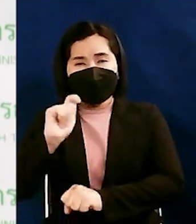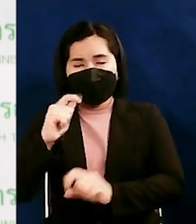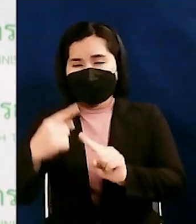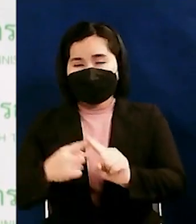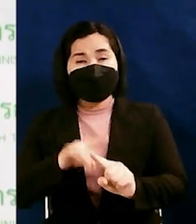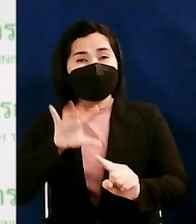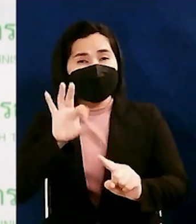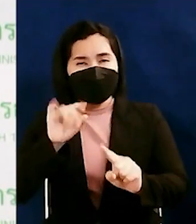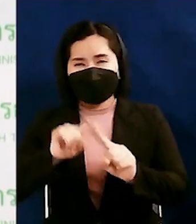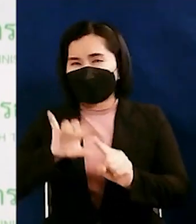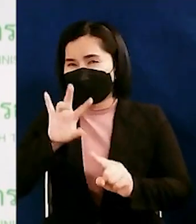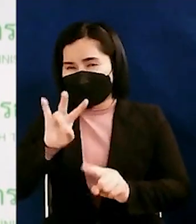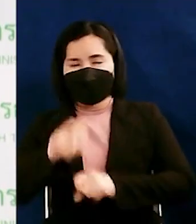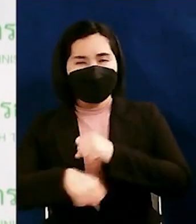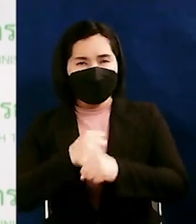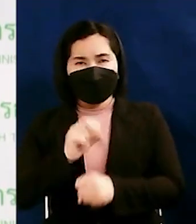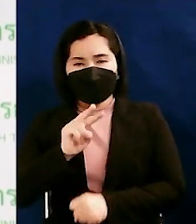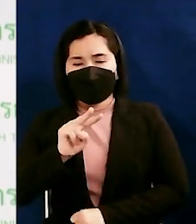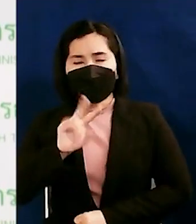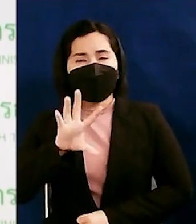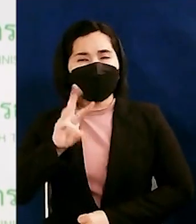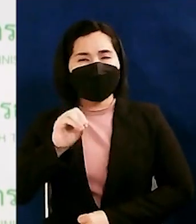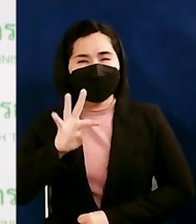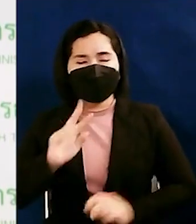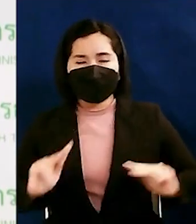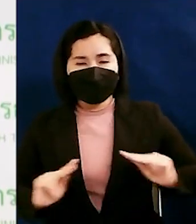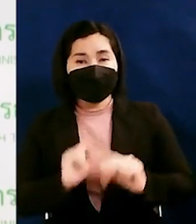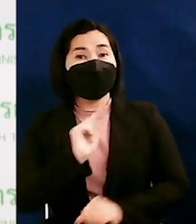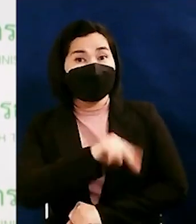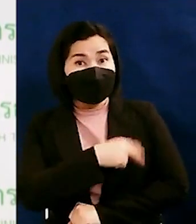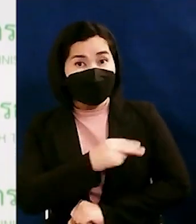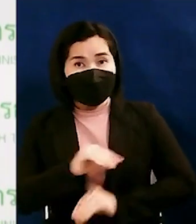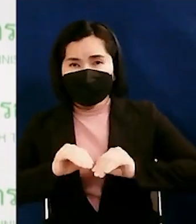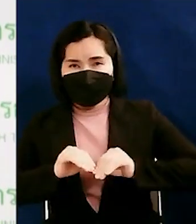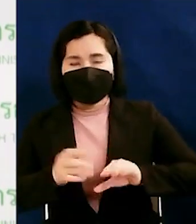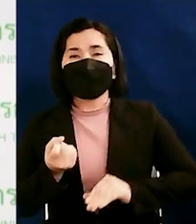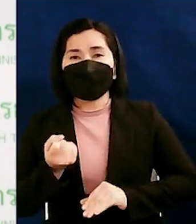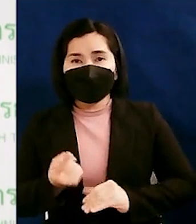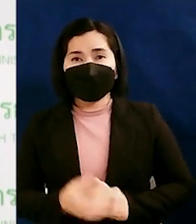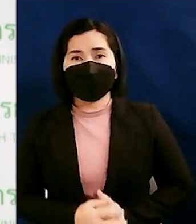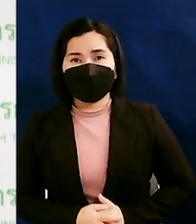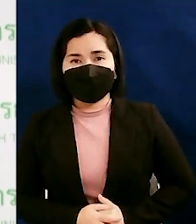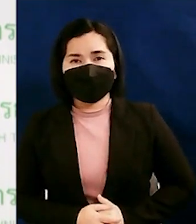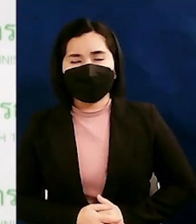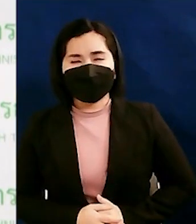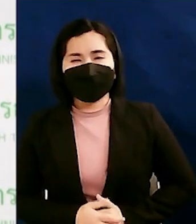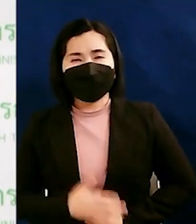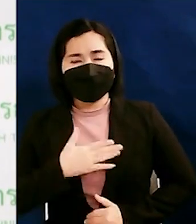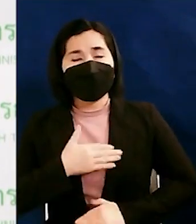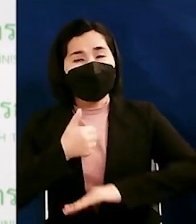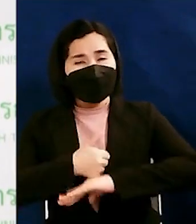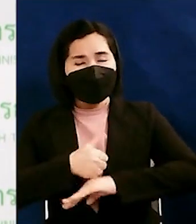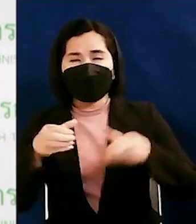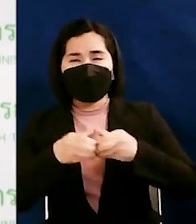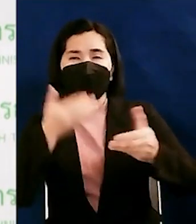กันยายน2564ถ่ายทอดสดจากกระทรวงสาธารณสุขค่ะดิฉันนางยวภาจันเหมือนหัวหน้ากลุ่มภารกิ